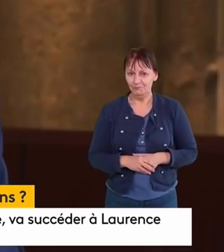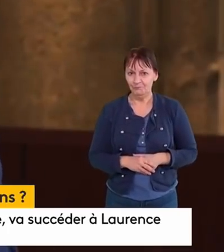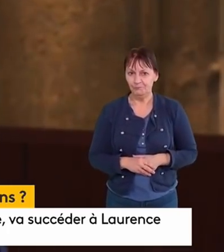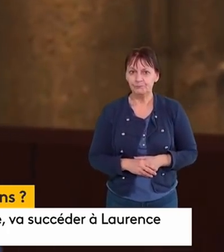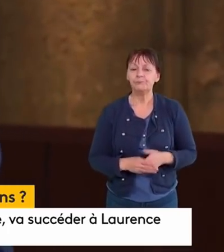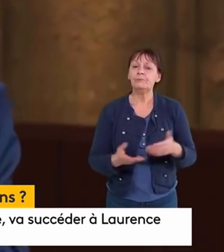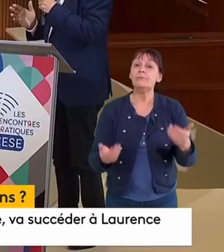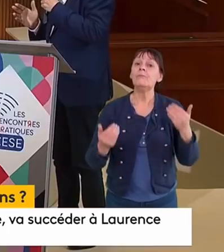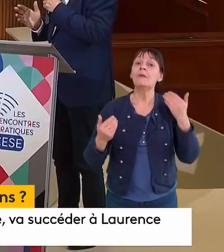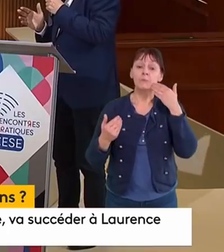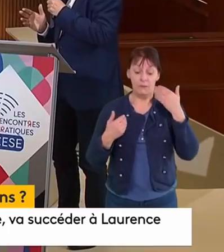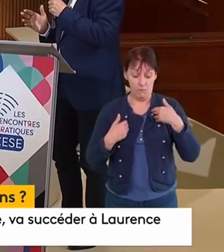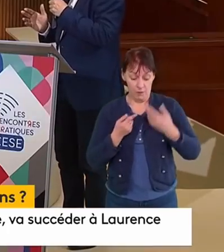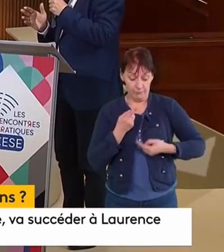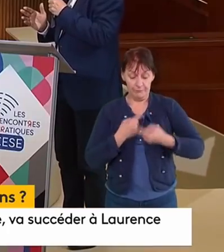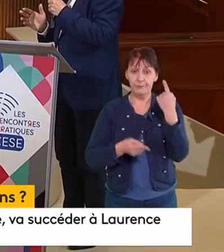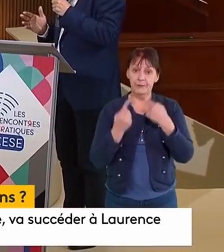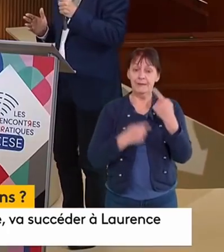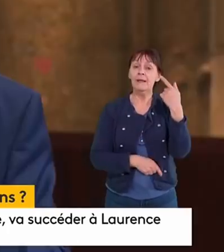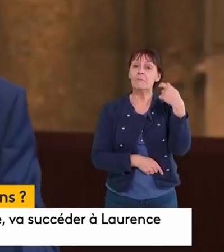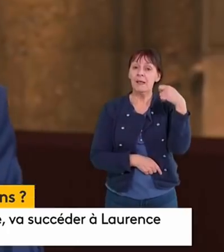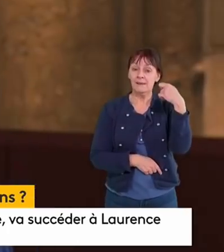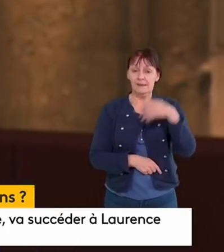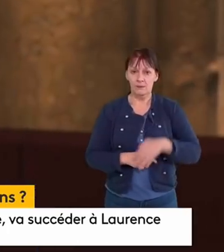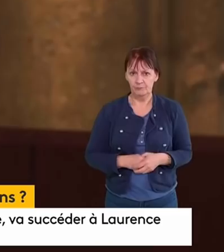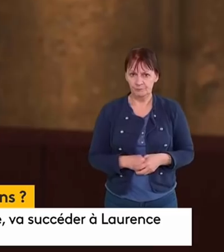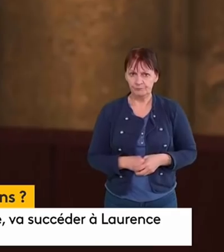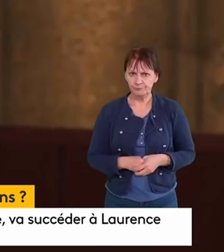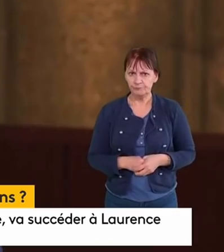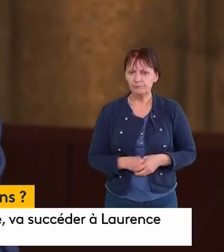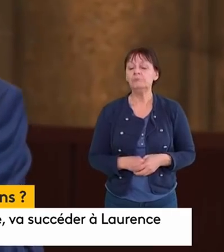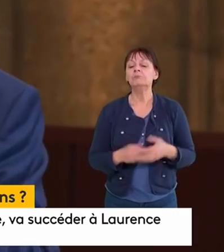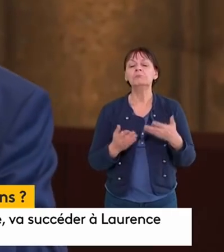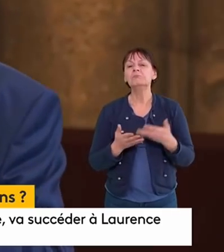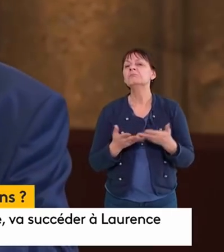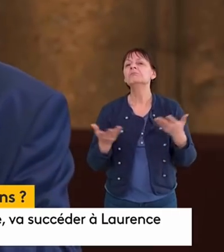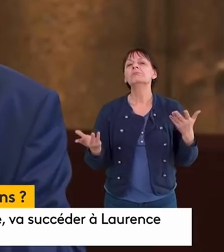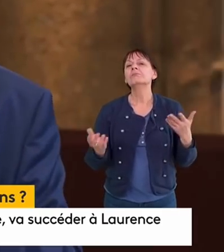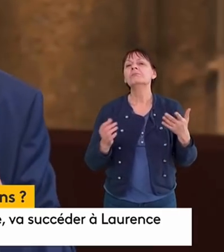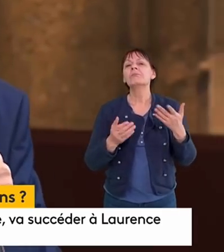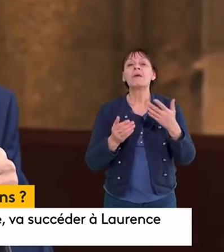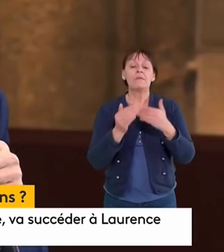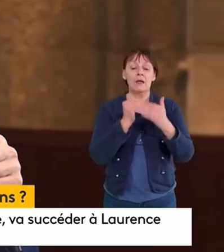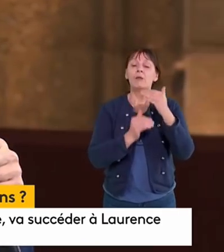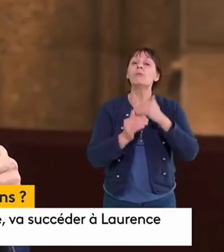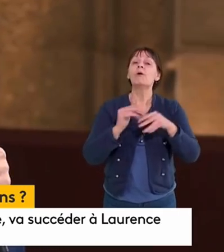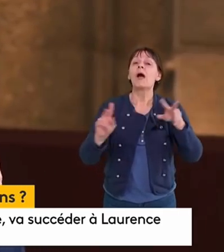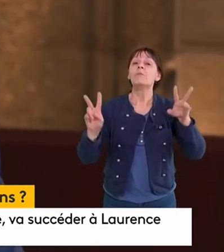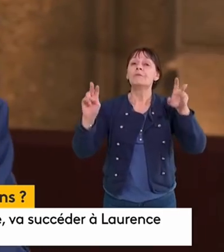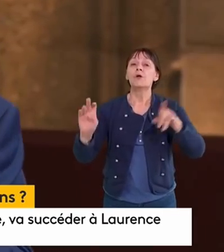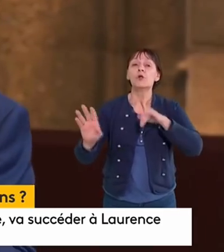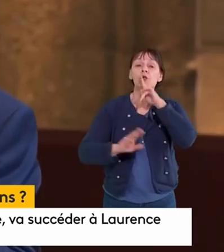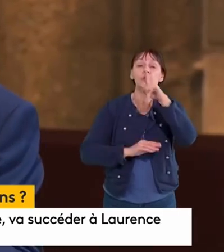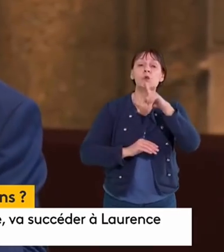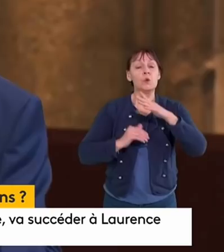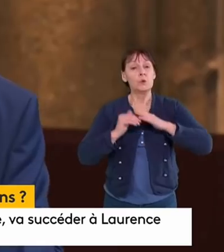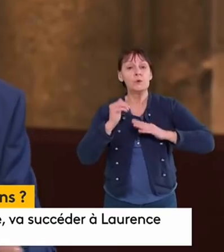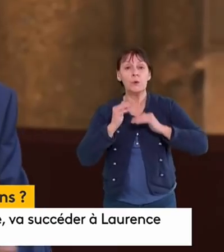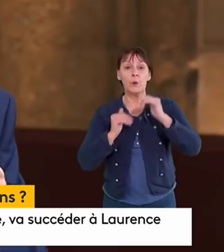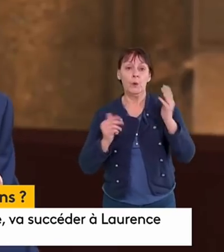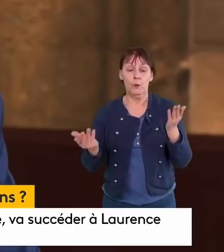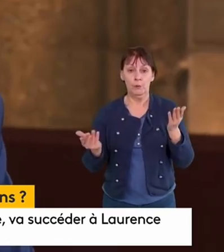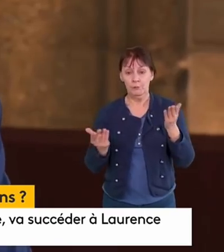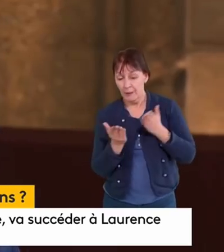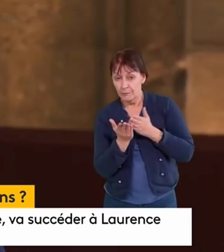je suis élu président de la République pour mettre en place les jours heureux, et que, une fois élu, et avec